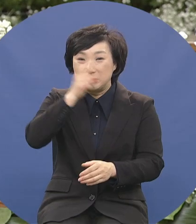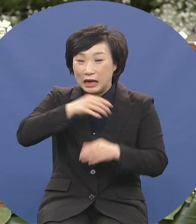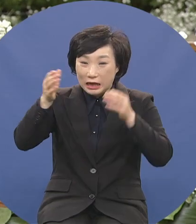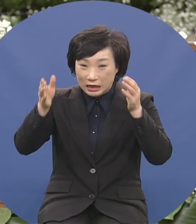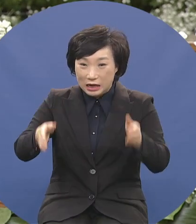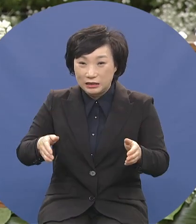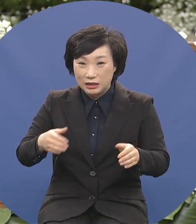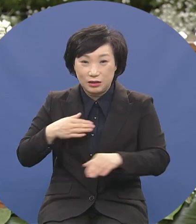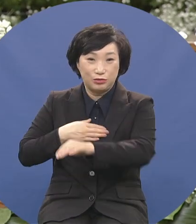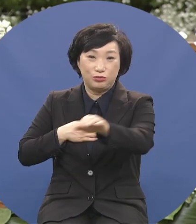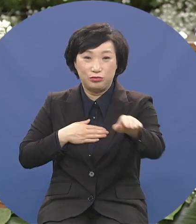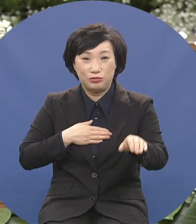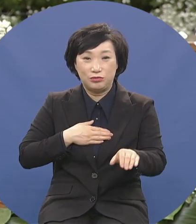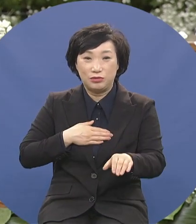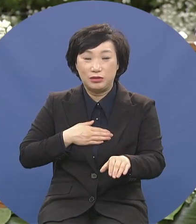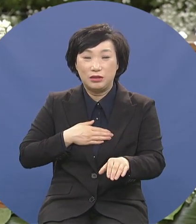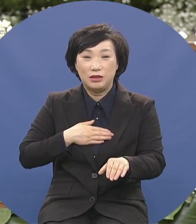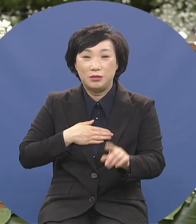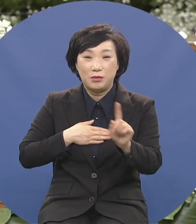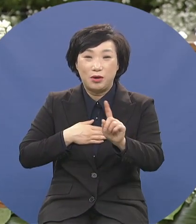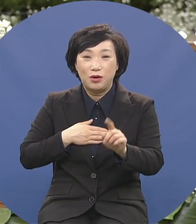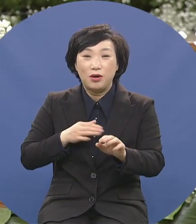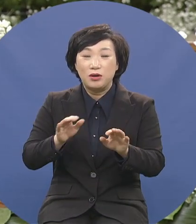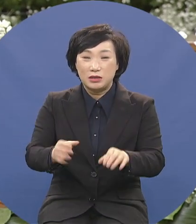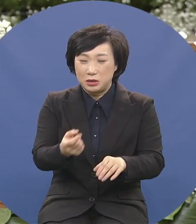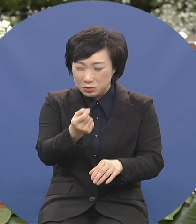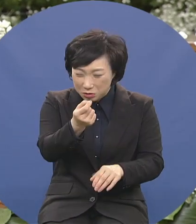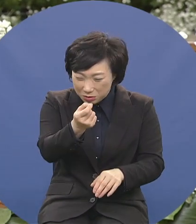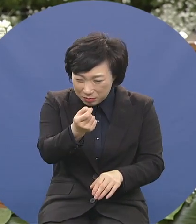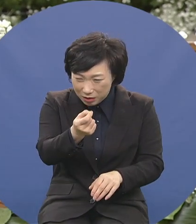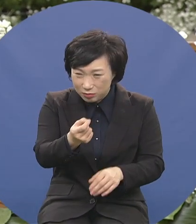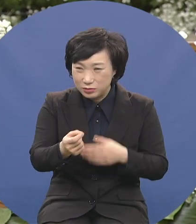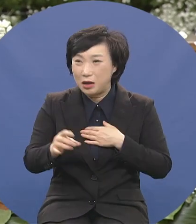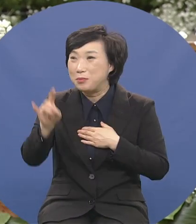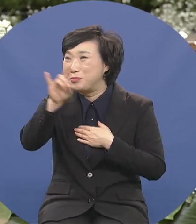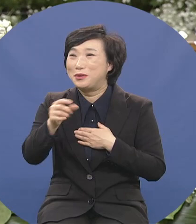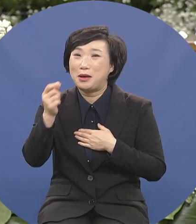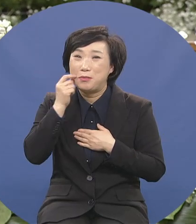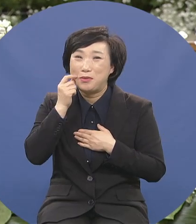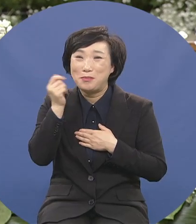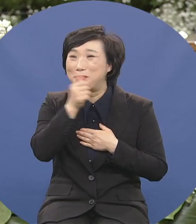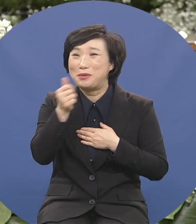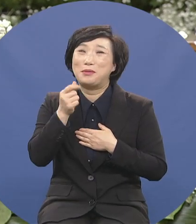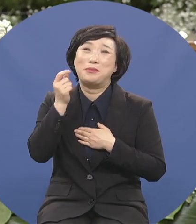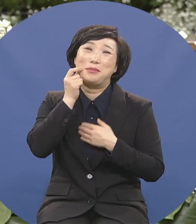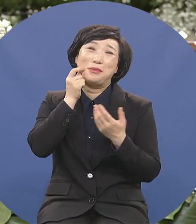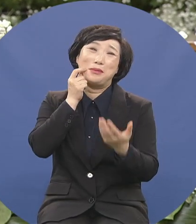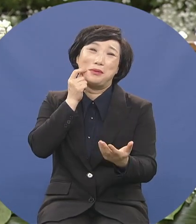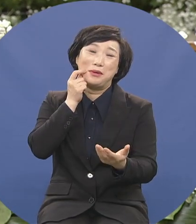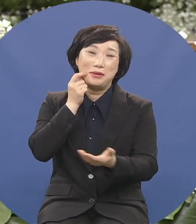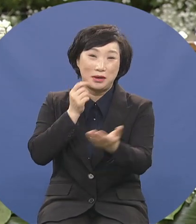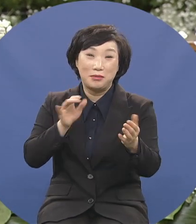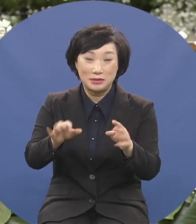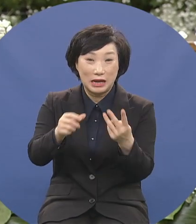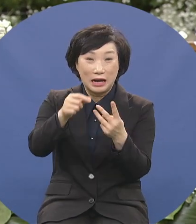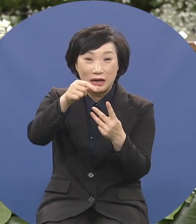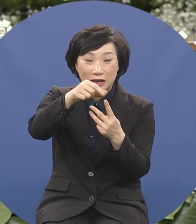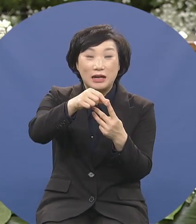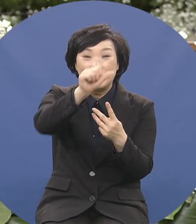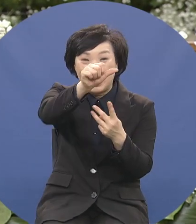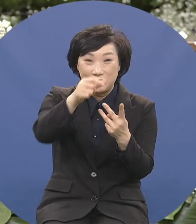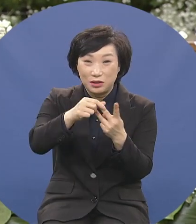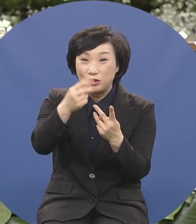선악간에 어떤 죽음하는 것도 변명할 수 없습니다. 한 달이라도 받은